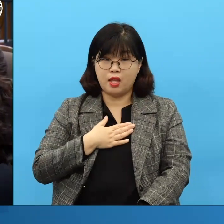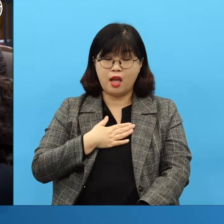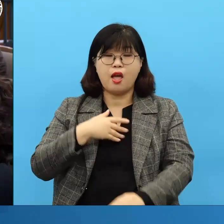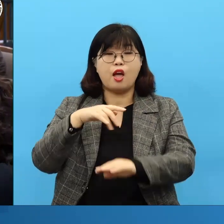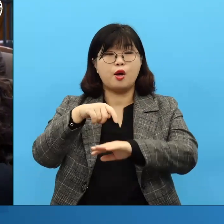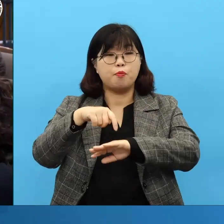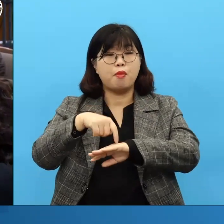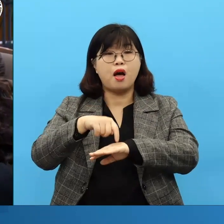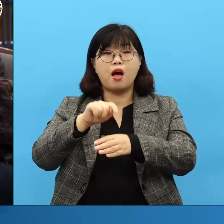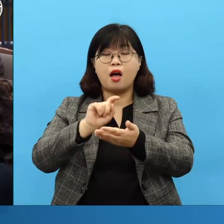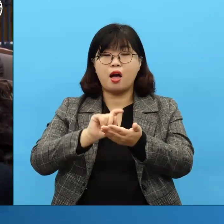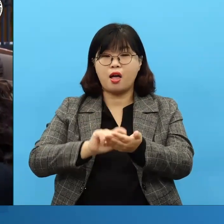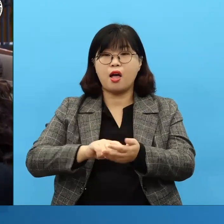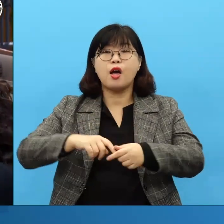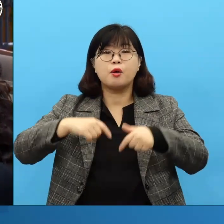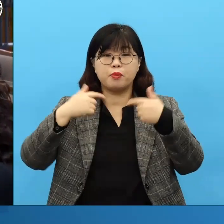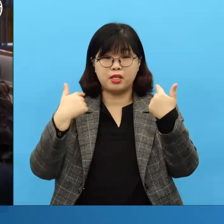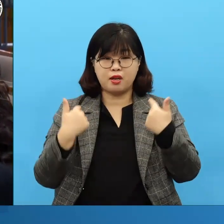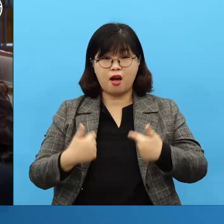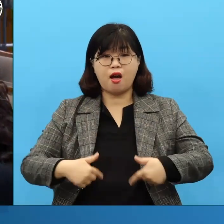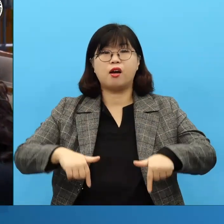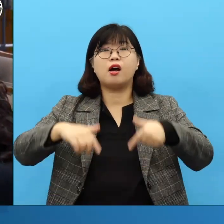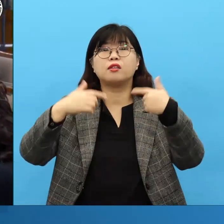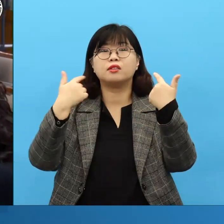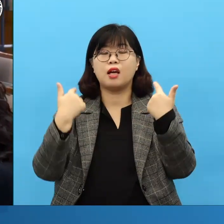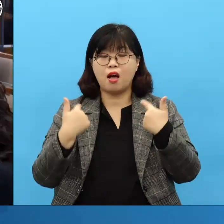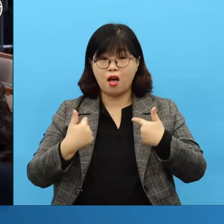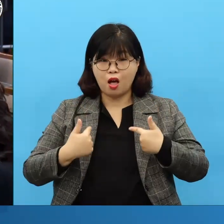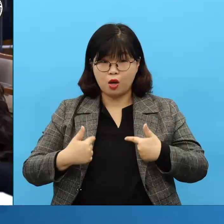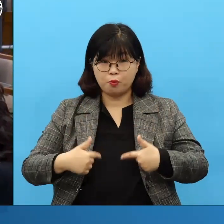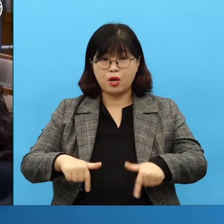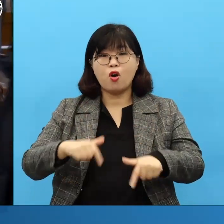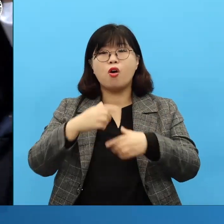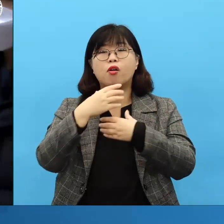내 맘이 항상